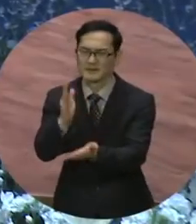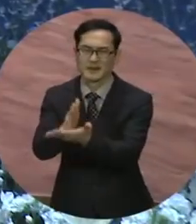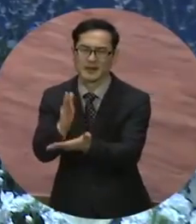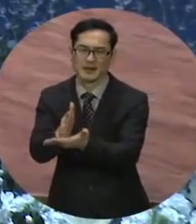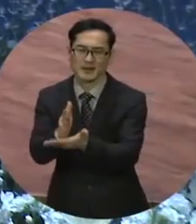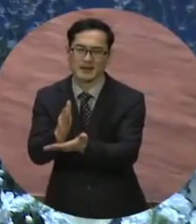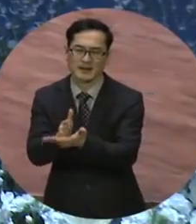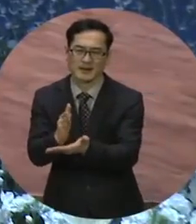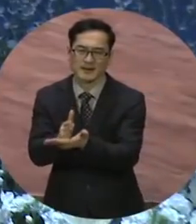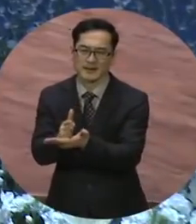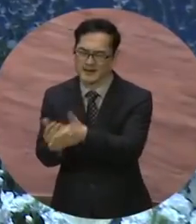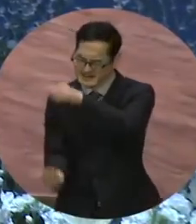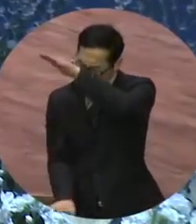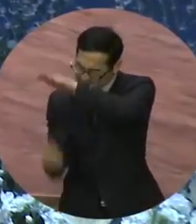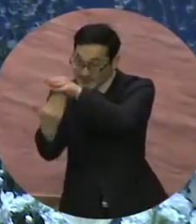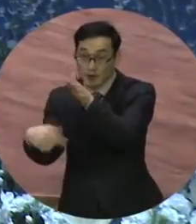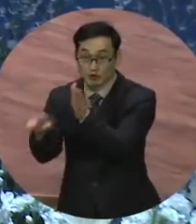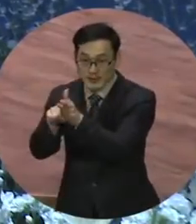믿음대로 올 때일지어다.